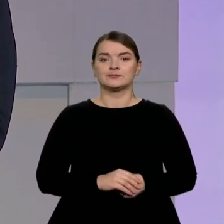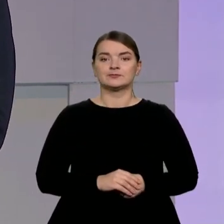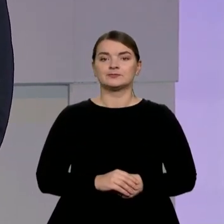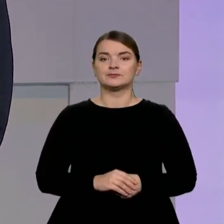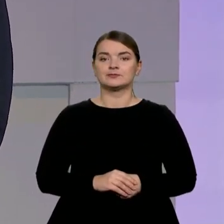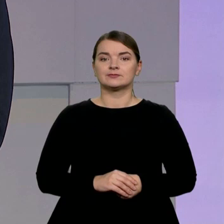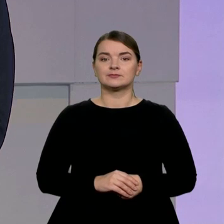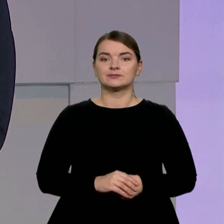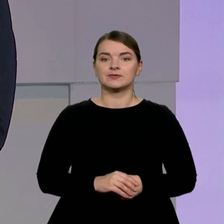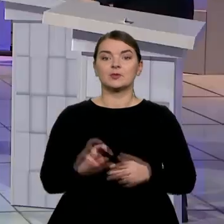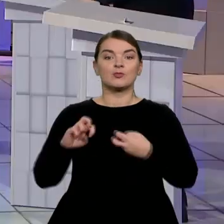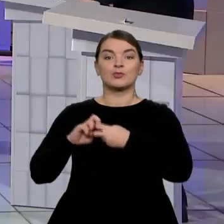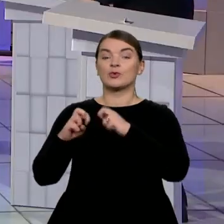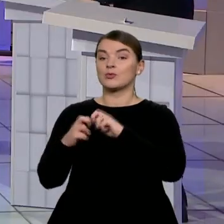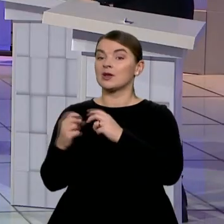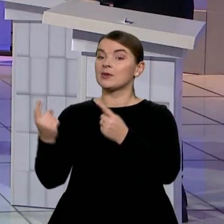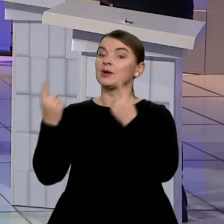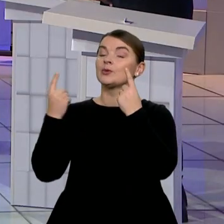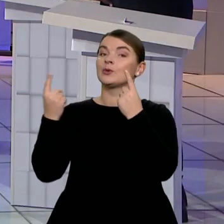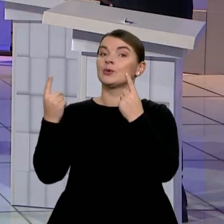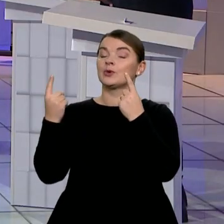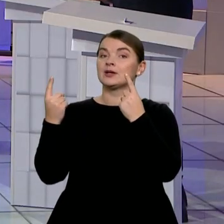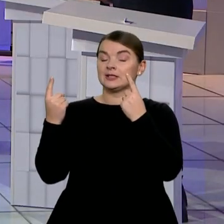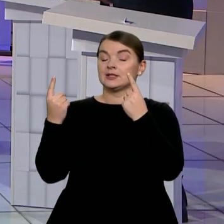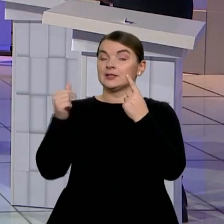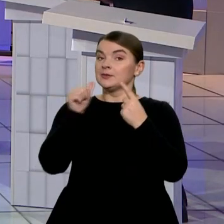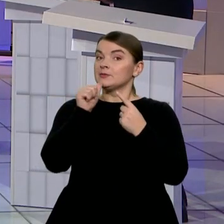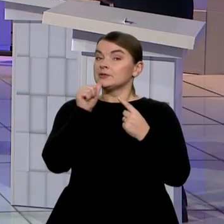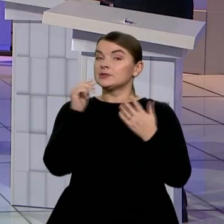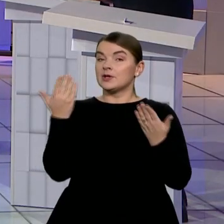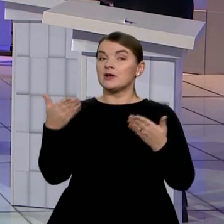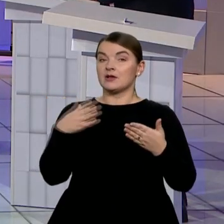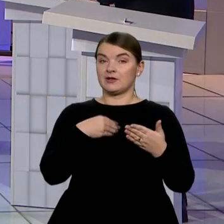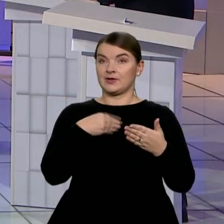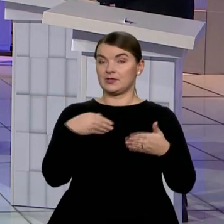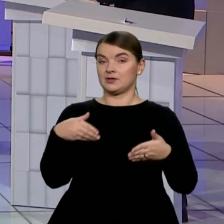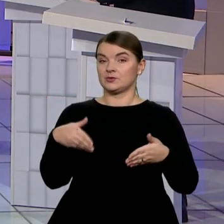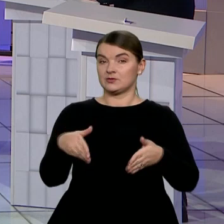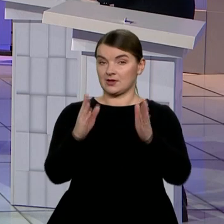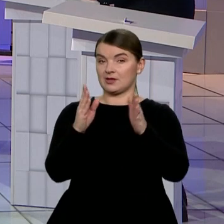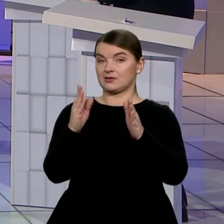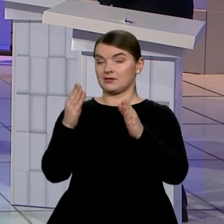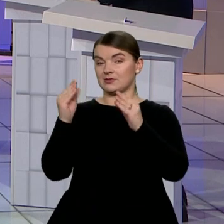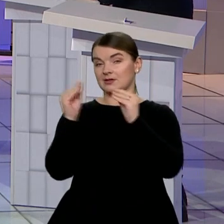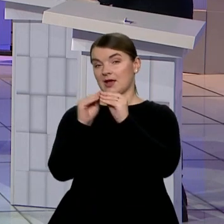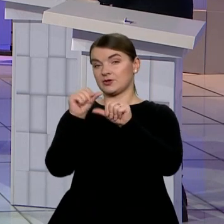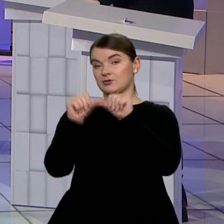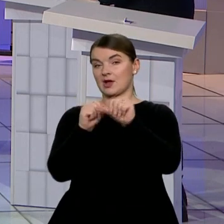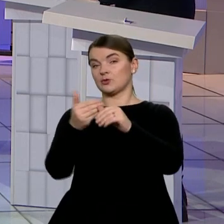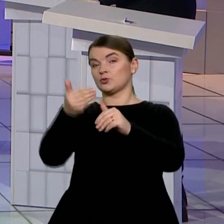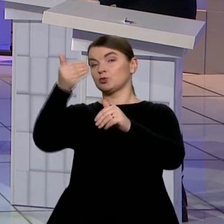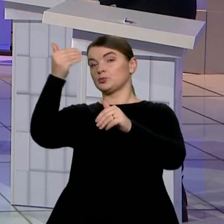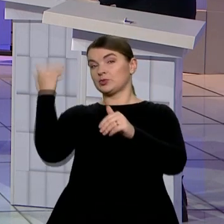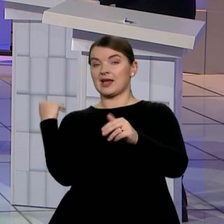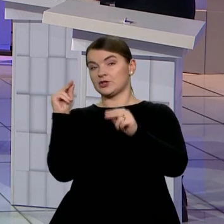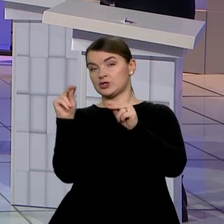Tikrai didžiulė problema, jeigu žiūrėti į tą bulvaro dalį, kuri sutvarkyta prieš gal 10 ar 15 metų, ten reikia būtinai leisti